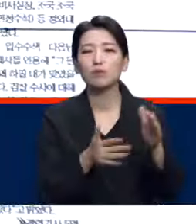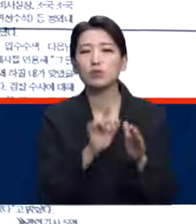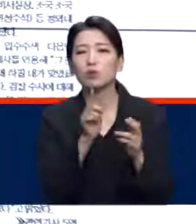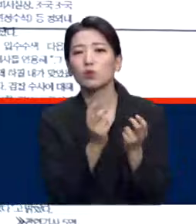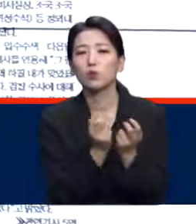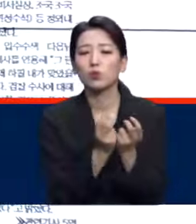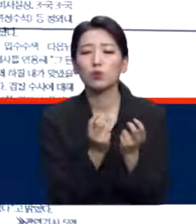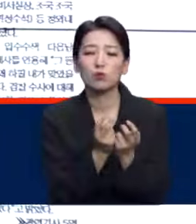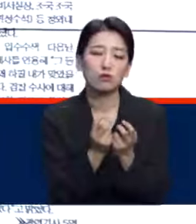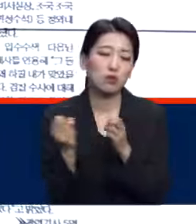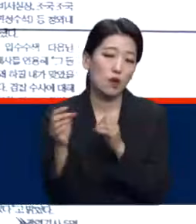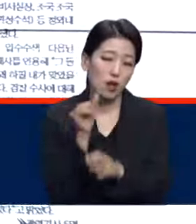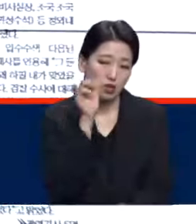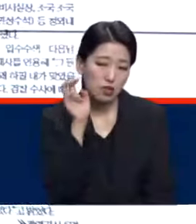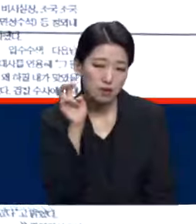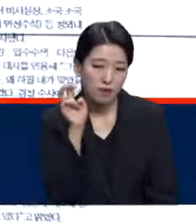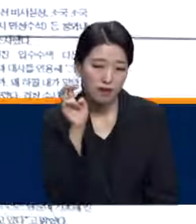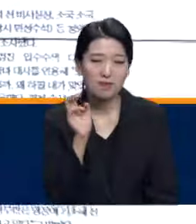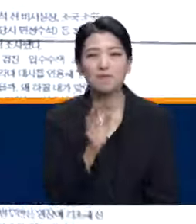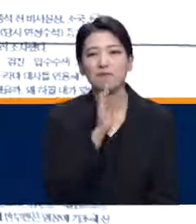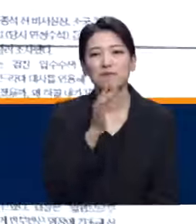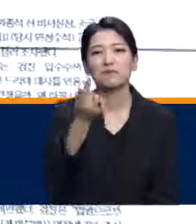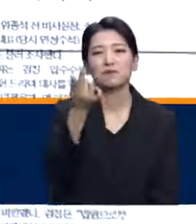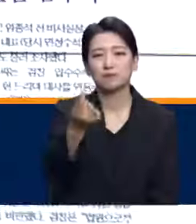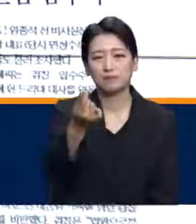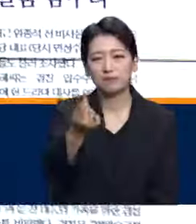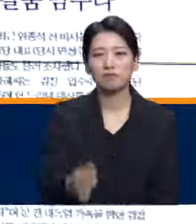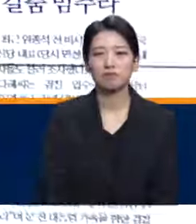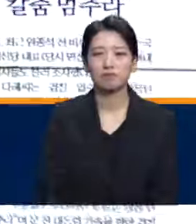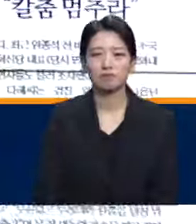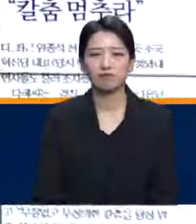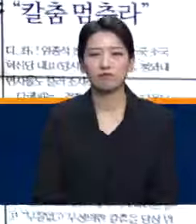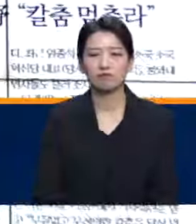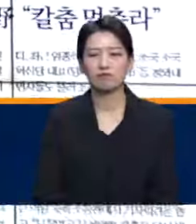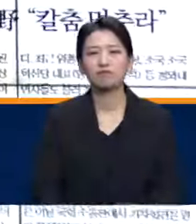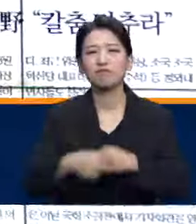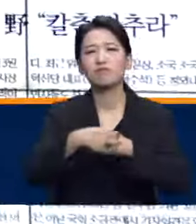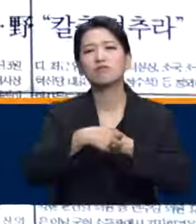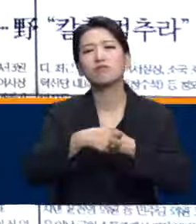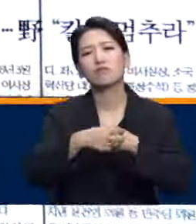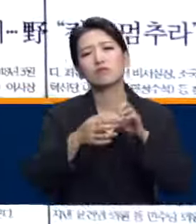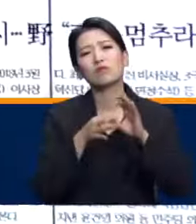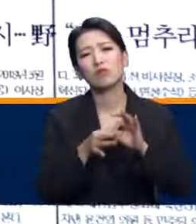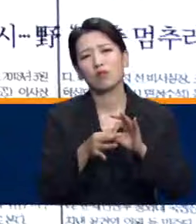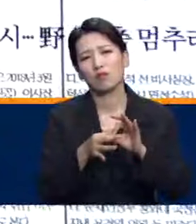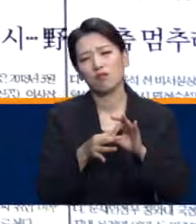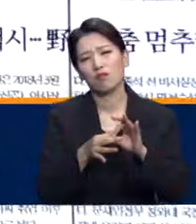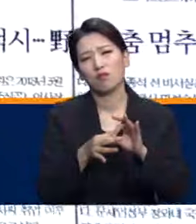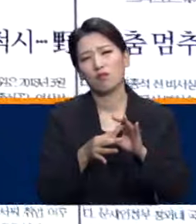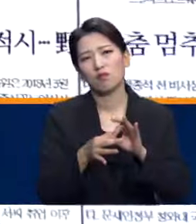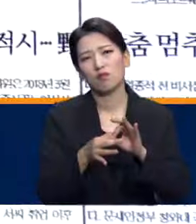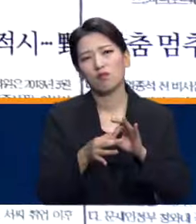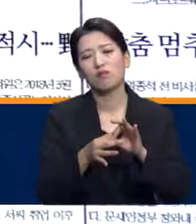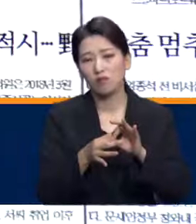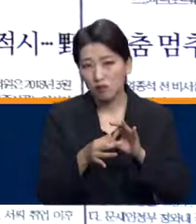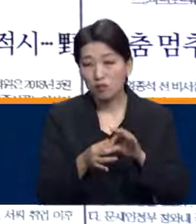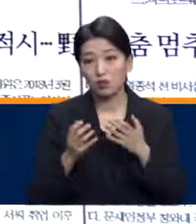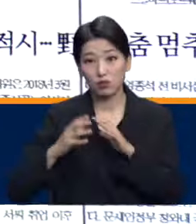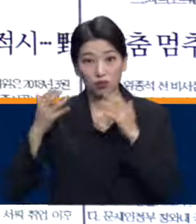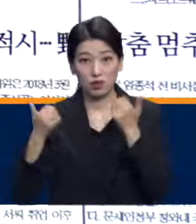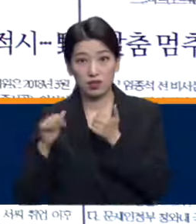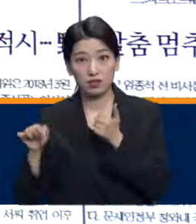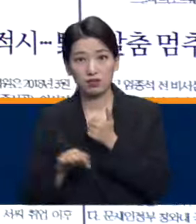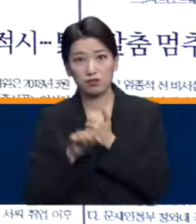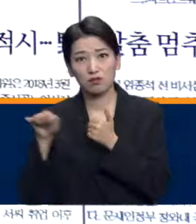국민일보입니다. 의료 사태 대책 협의 여야 협치 일단 물꼬입니다. 일단 의료 사태와 관련해서 국회